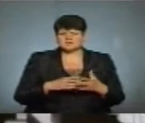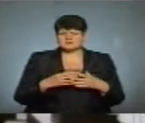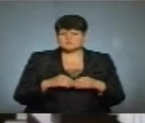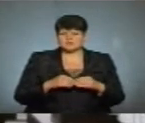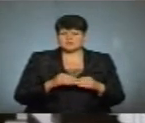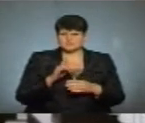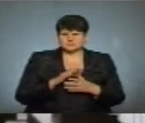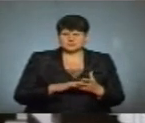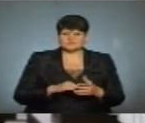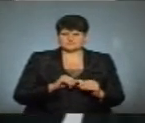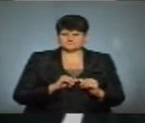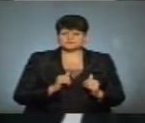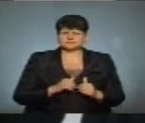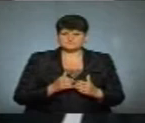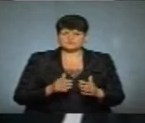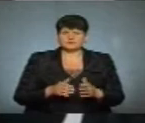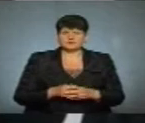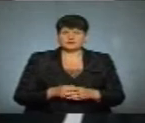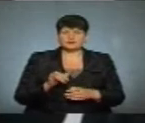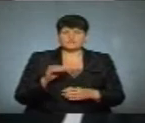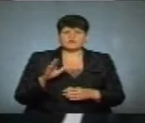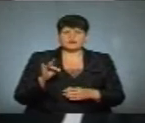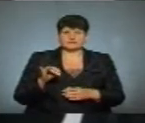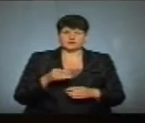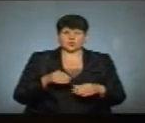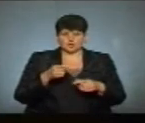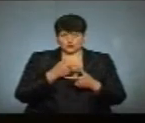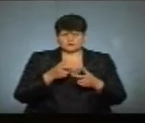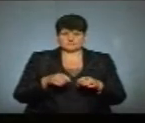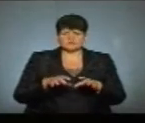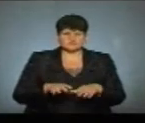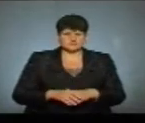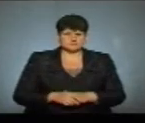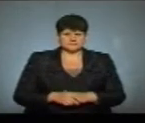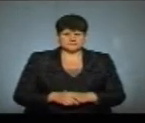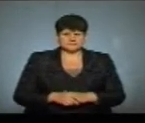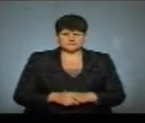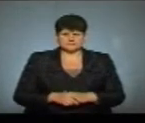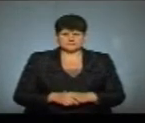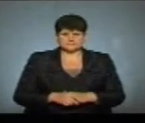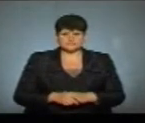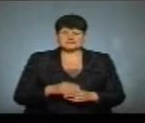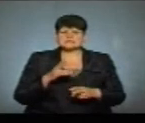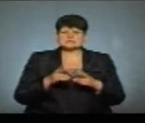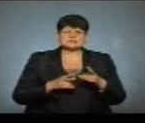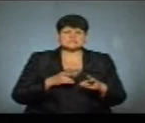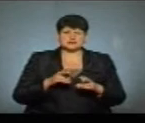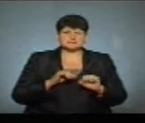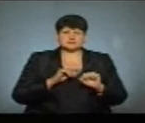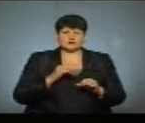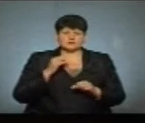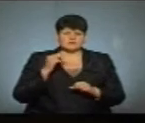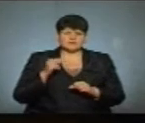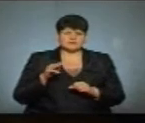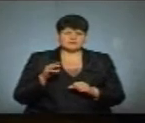Після перерви головуючий суддя Ігор Ваврів оголосив рішення. Коли я судді пішов, Апеляційні скарги захисника обвинувачення